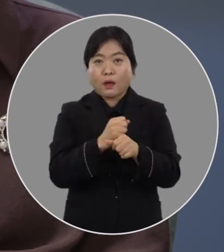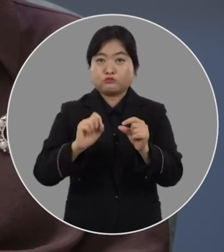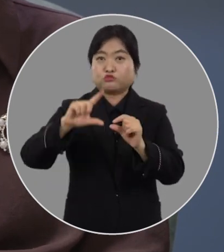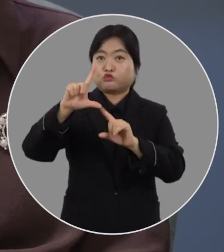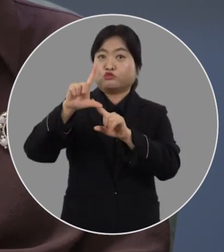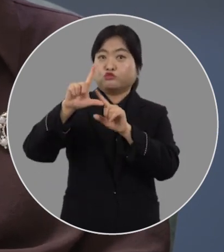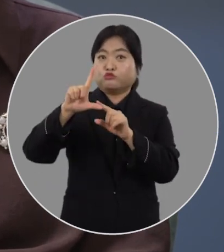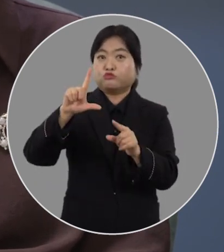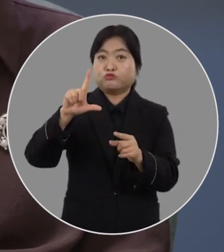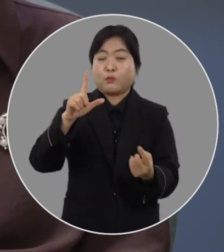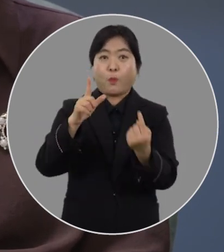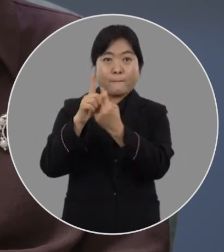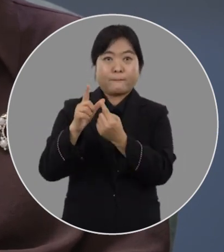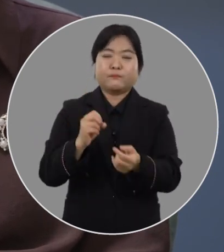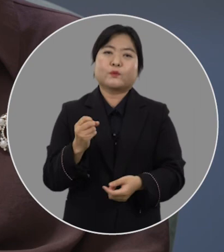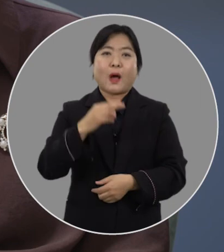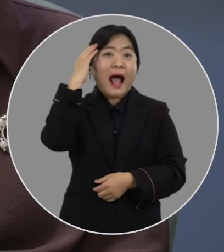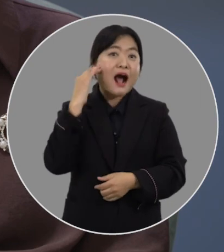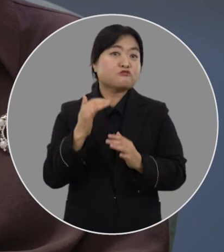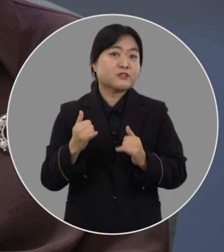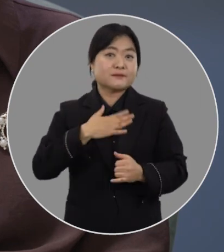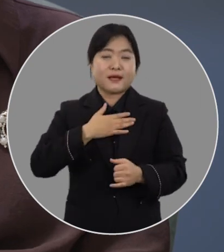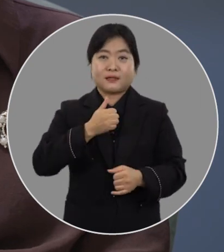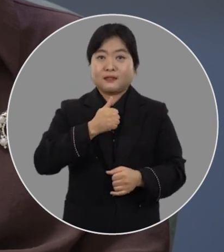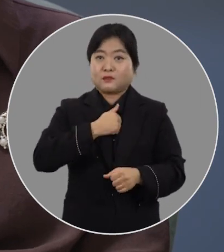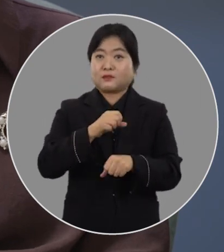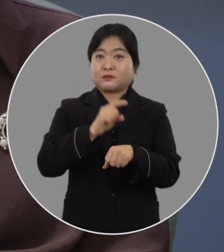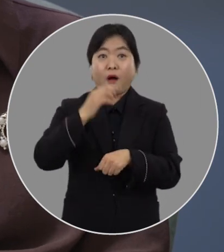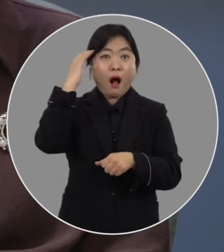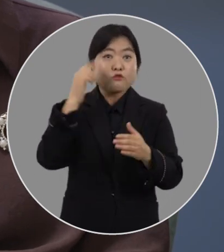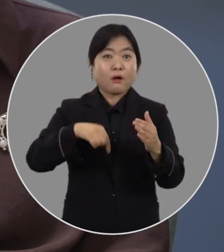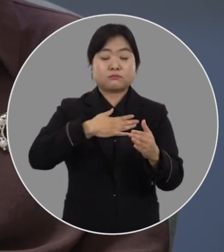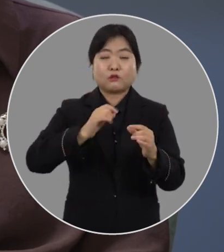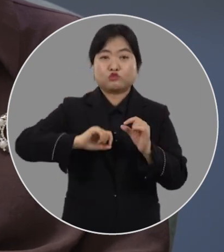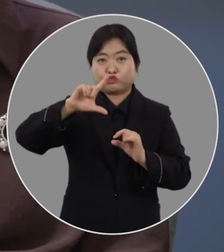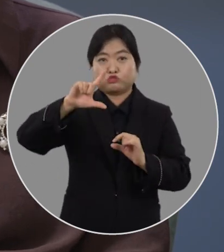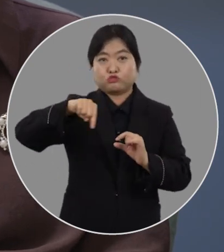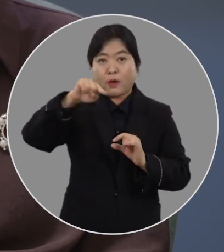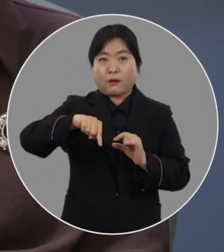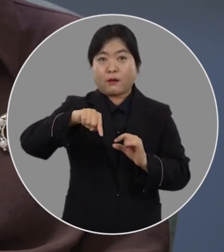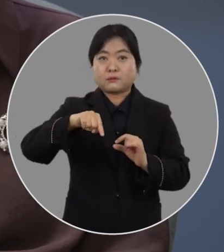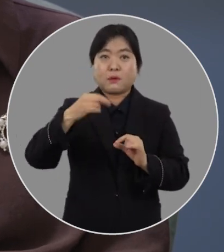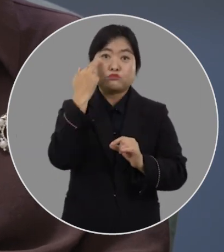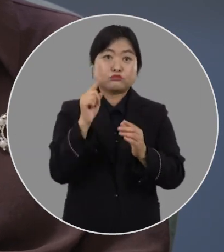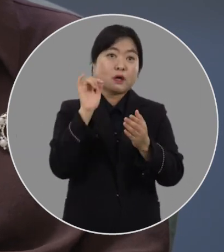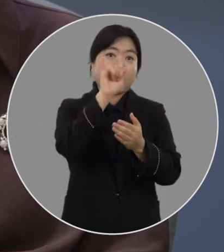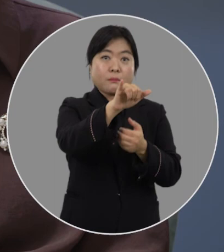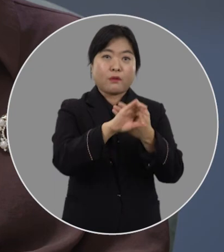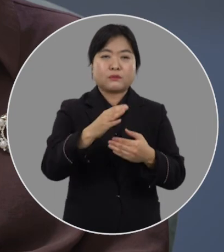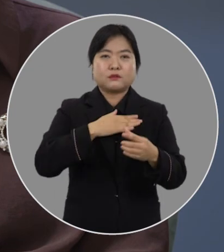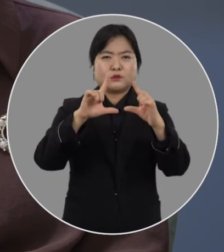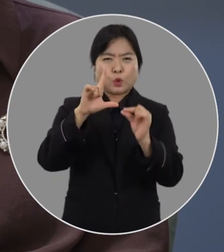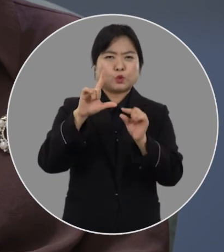가집니다. 또한 한국인이라는 저의 정체성은 한국에서는 주류성을 지니지만 미국에 가면